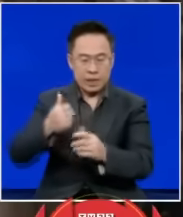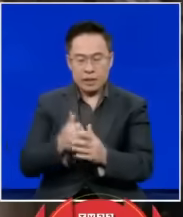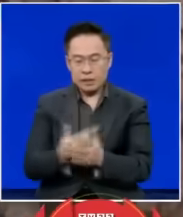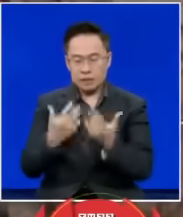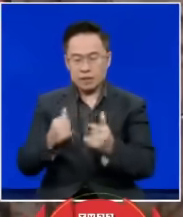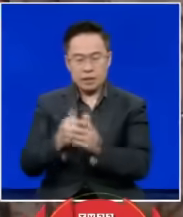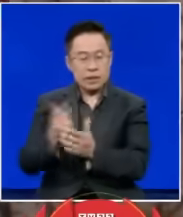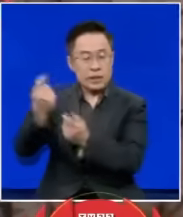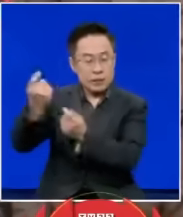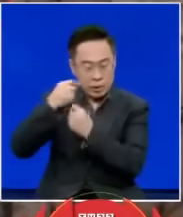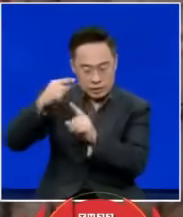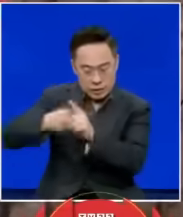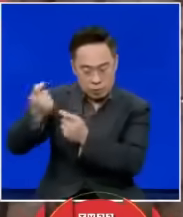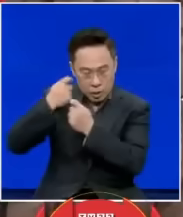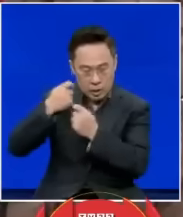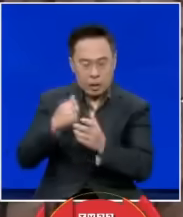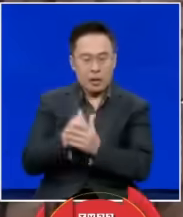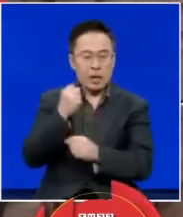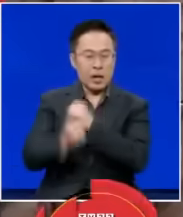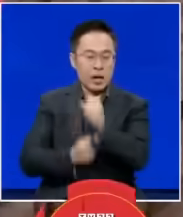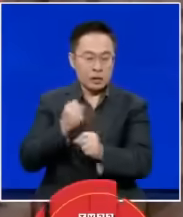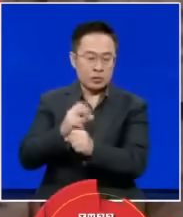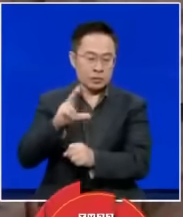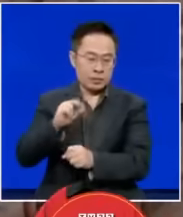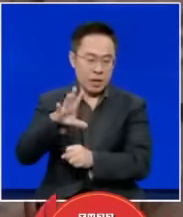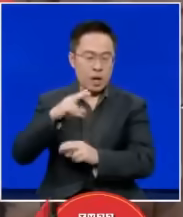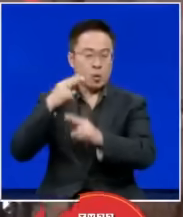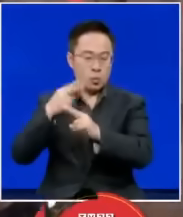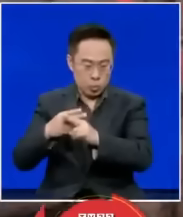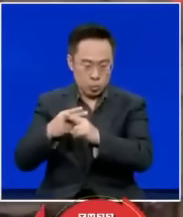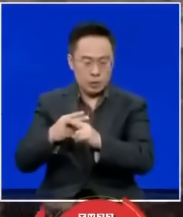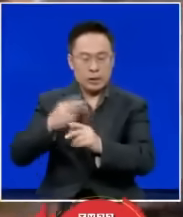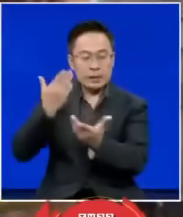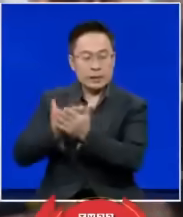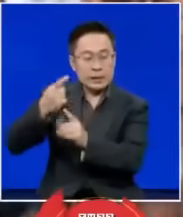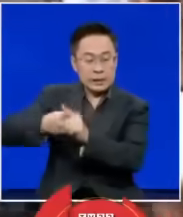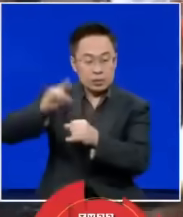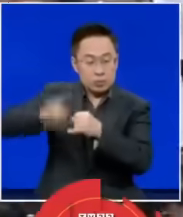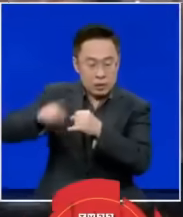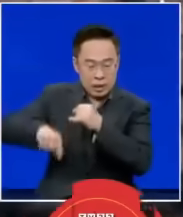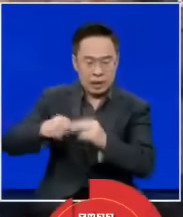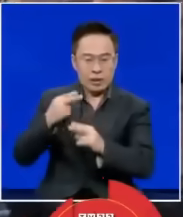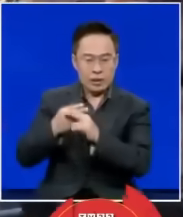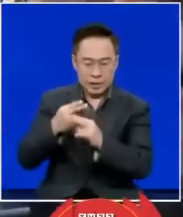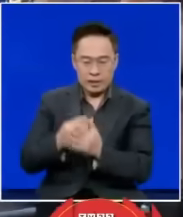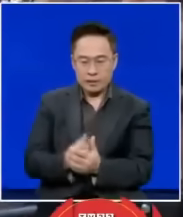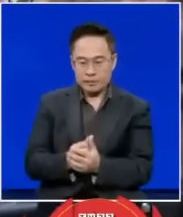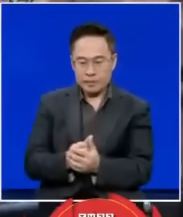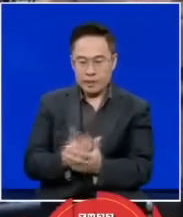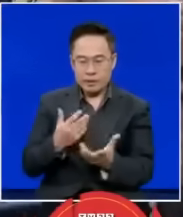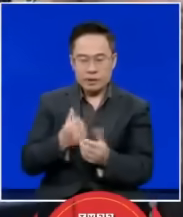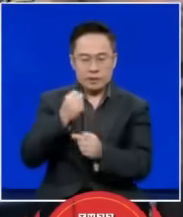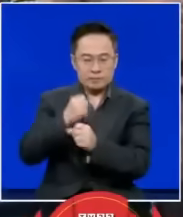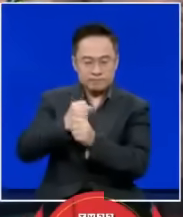ก็คือกรณีบำนาญเนี่ยนับอายุราชการสูงสุดที่35ปีมันก็จะมีความแตกต่างกันเหมือนเวลาราชการ